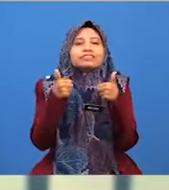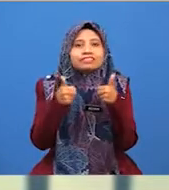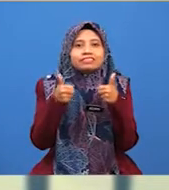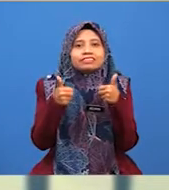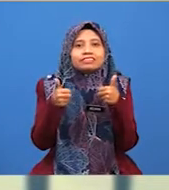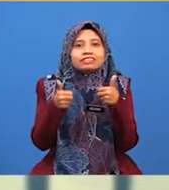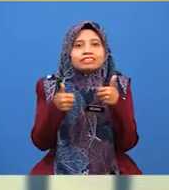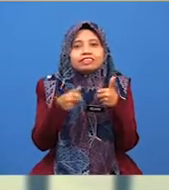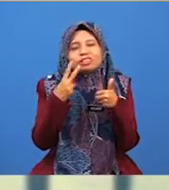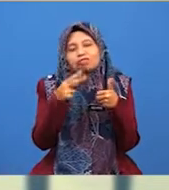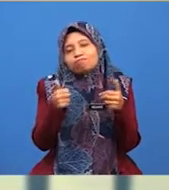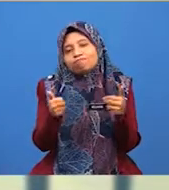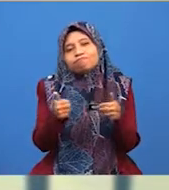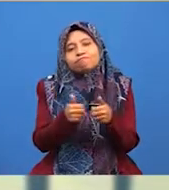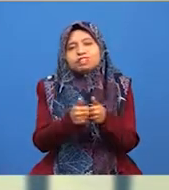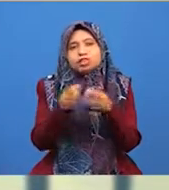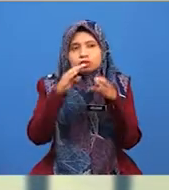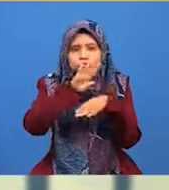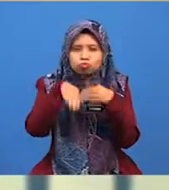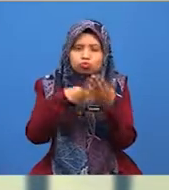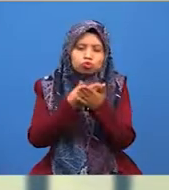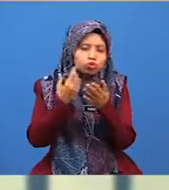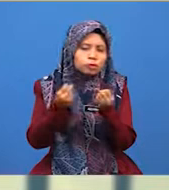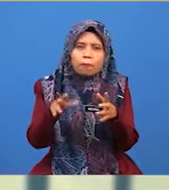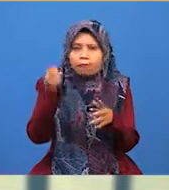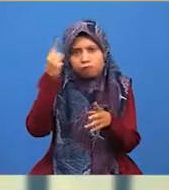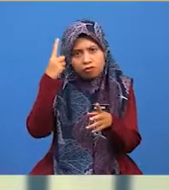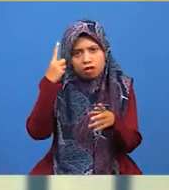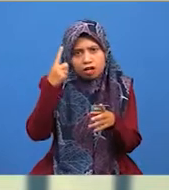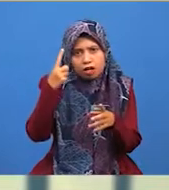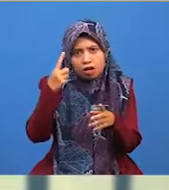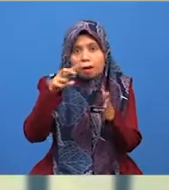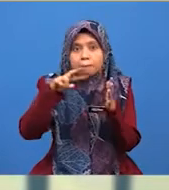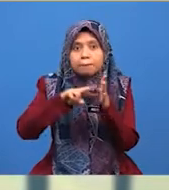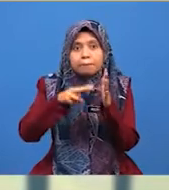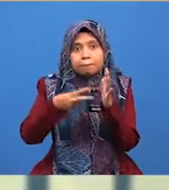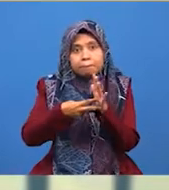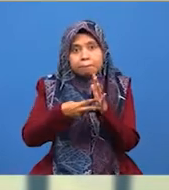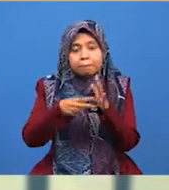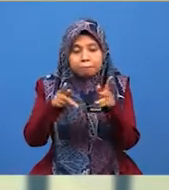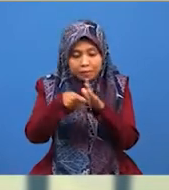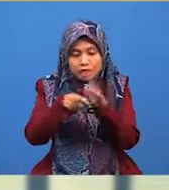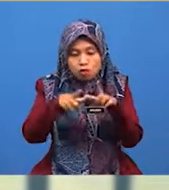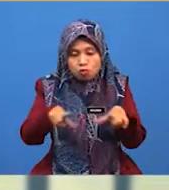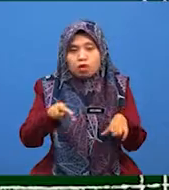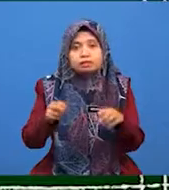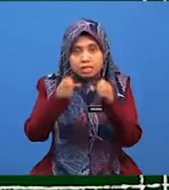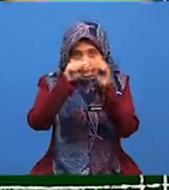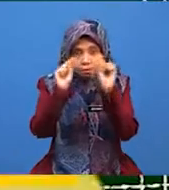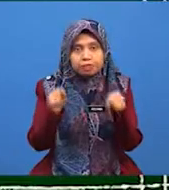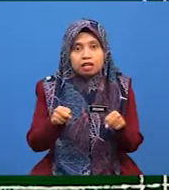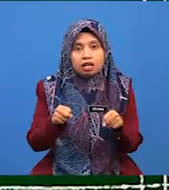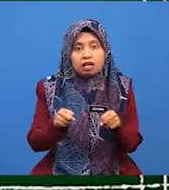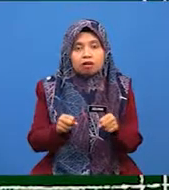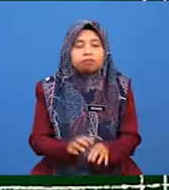Bagus. Nampaknya kamu sudah faham konsep perluasan subjek.